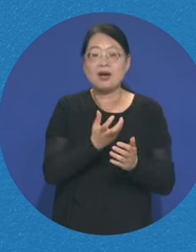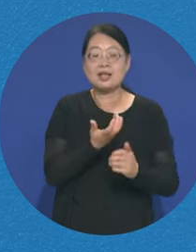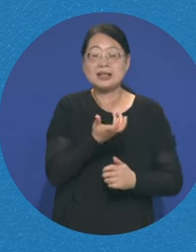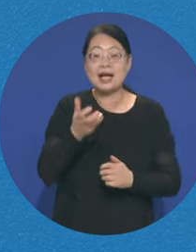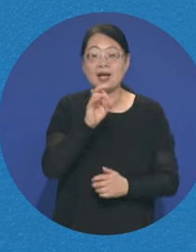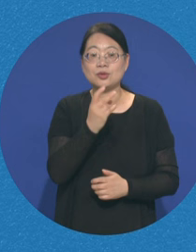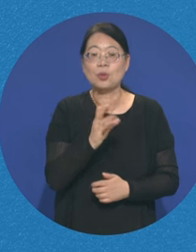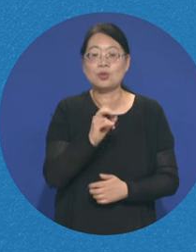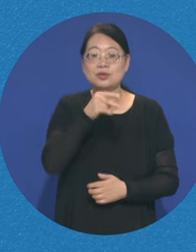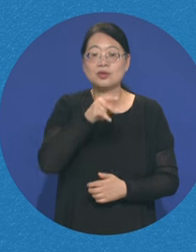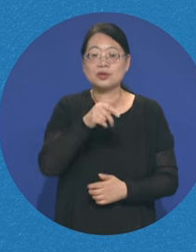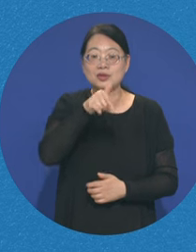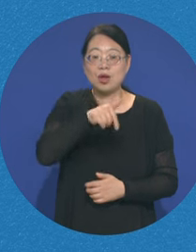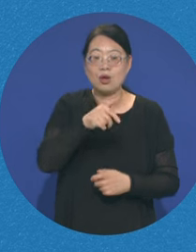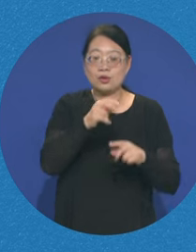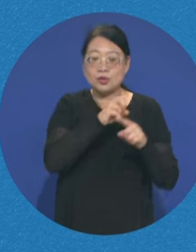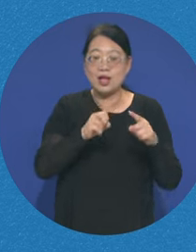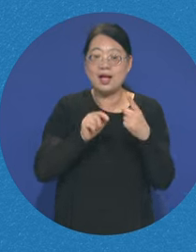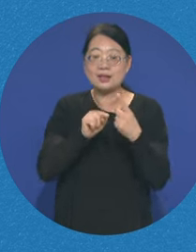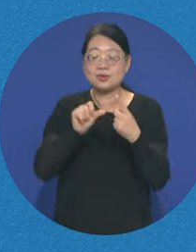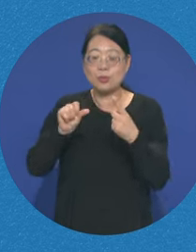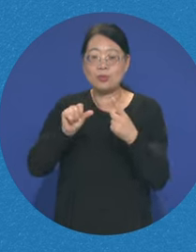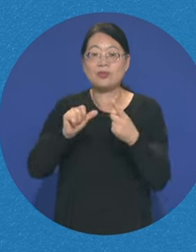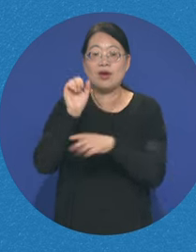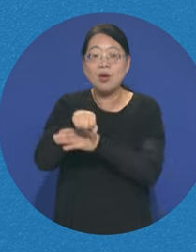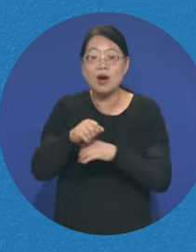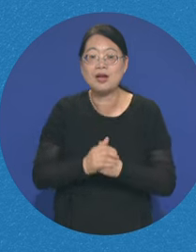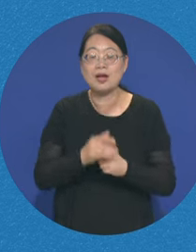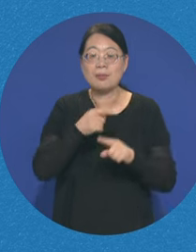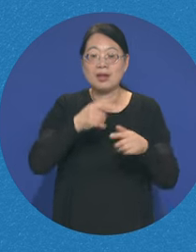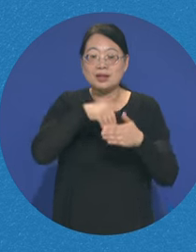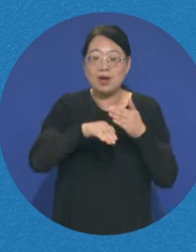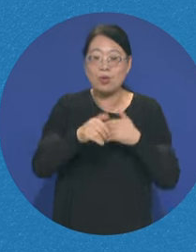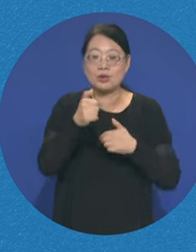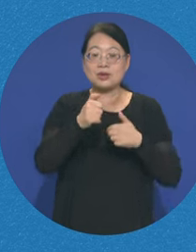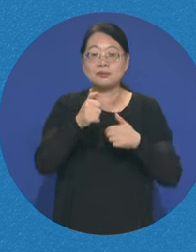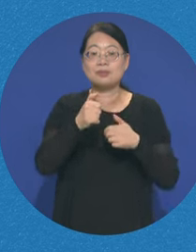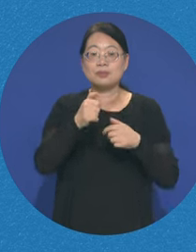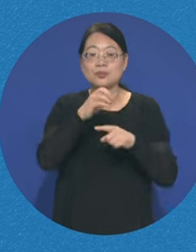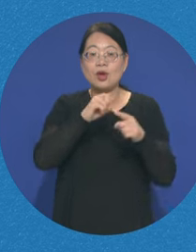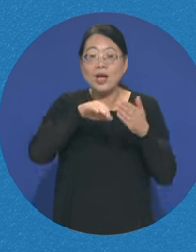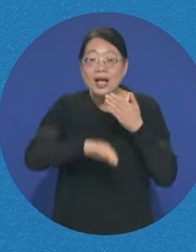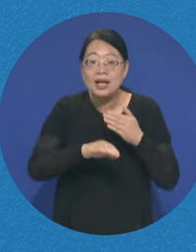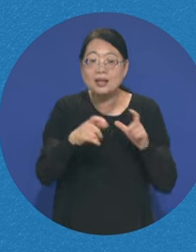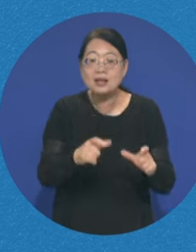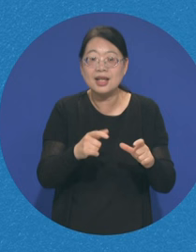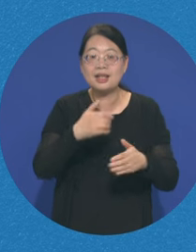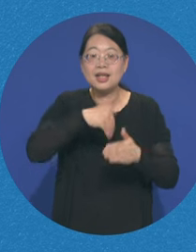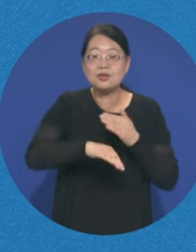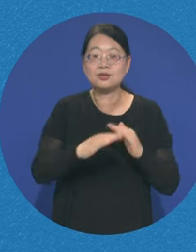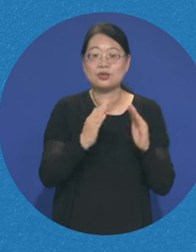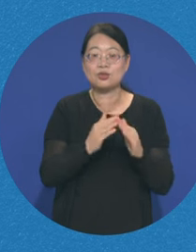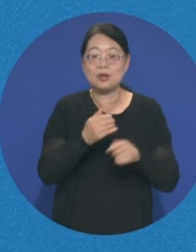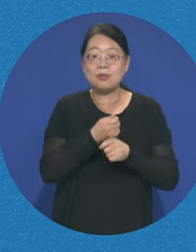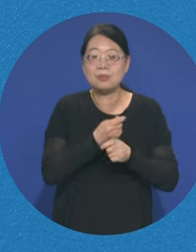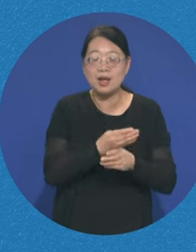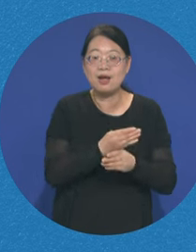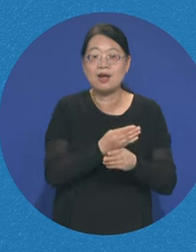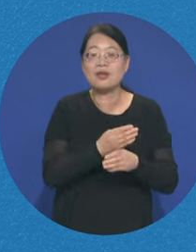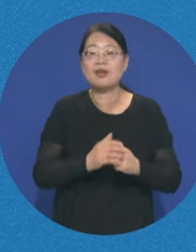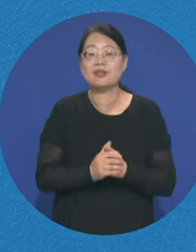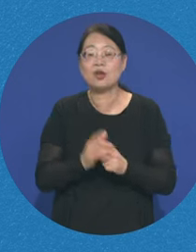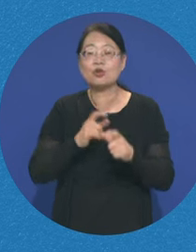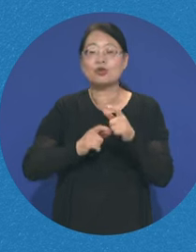용적률의 1.5배 이내로 허용해주고 반자의 50% 이하인 그 이외 지역에 대해선 지하층 주거형 연면적의 두